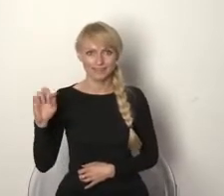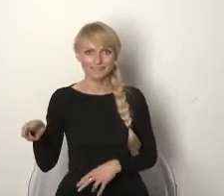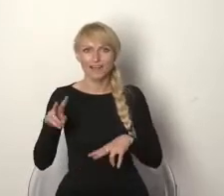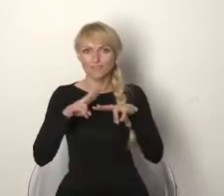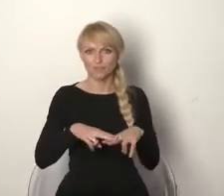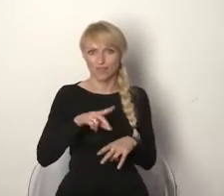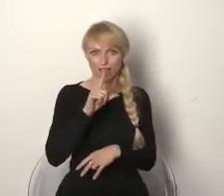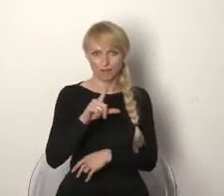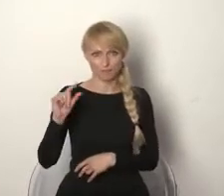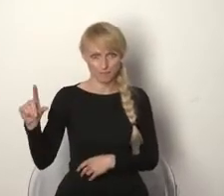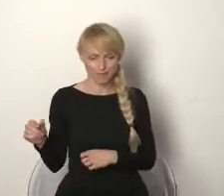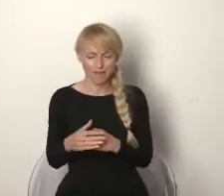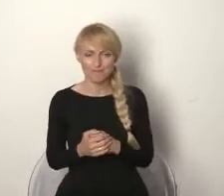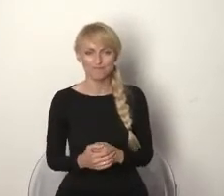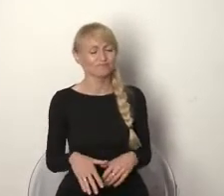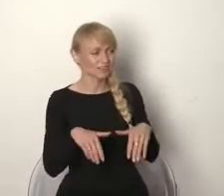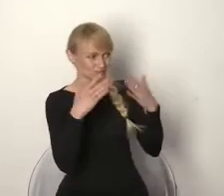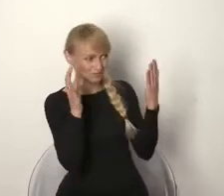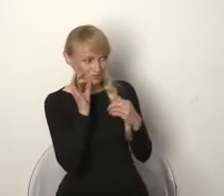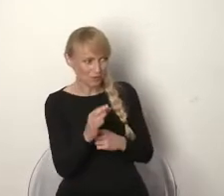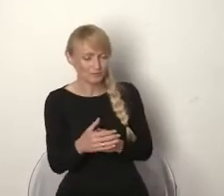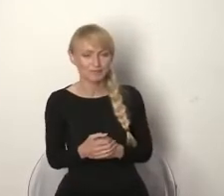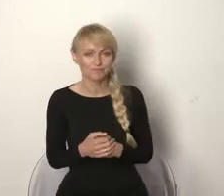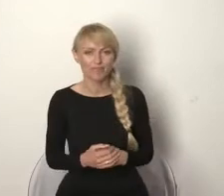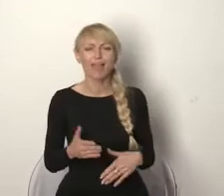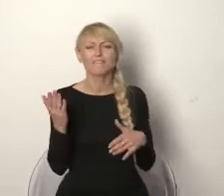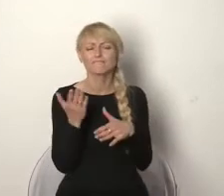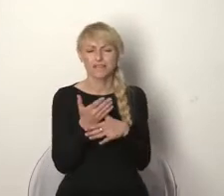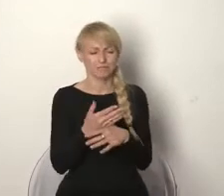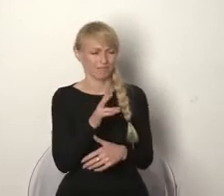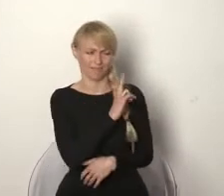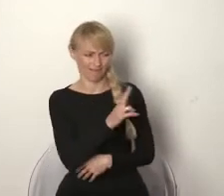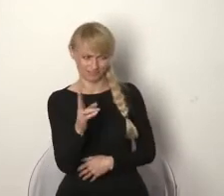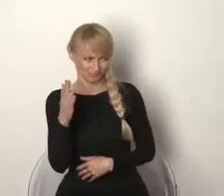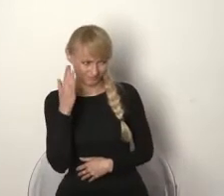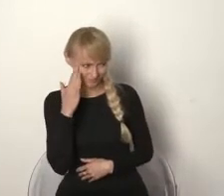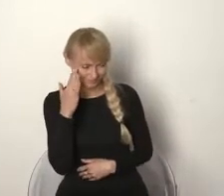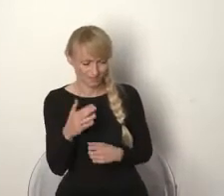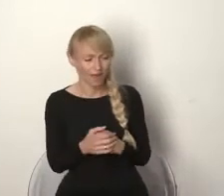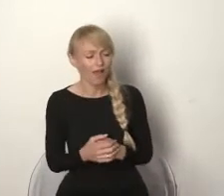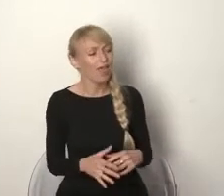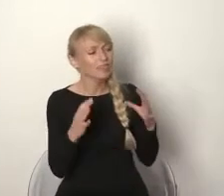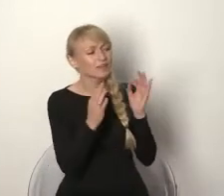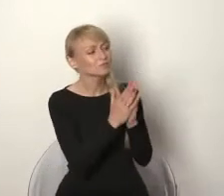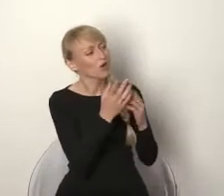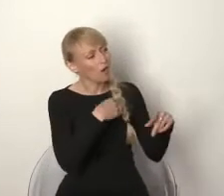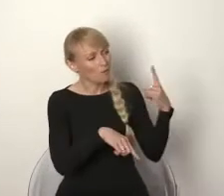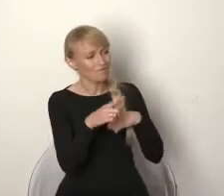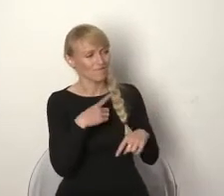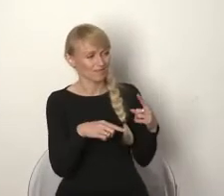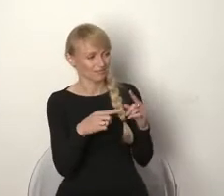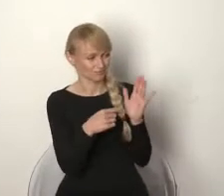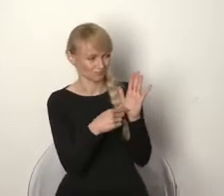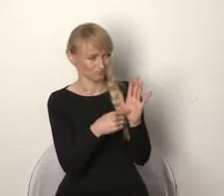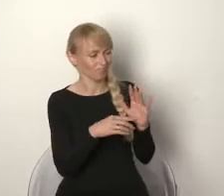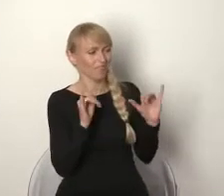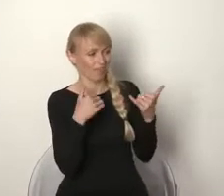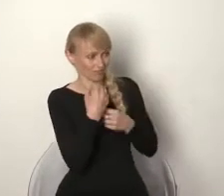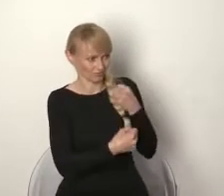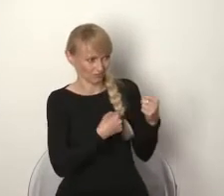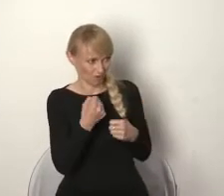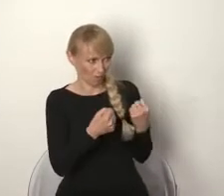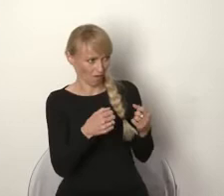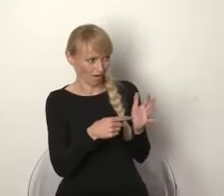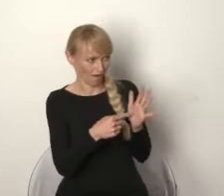Państwu. Firmy chyba przedstawiać nie trzeba, każdy firmę zna. Teraz pani powie więcej o fundacji tej firmy. A przede